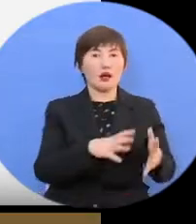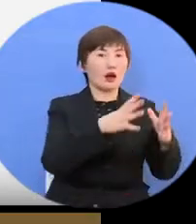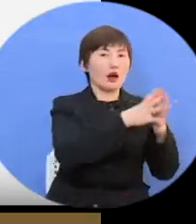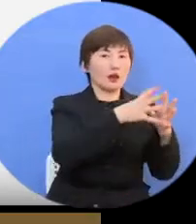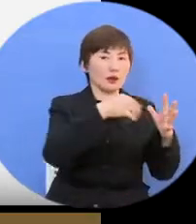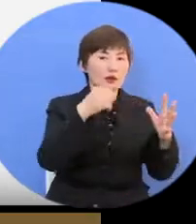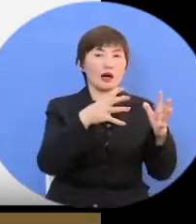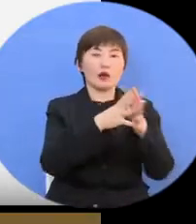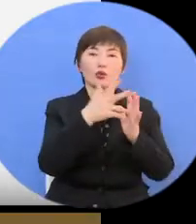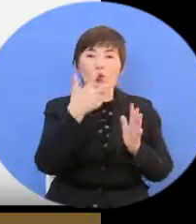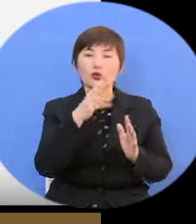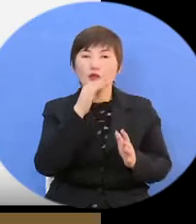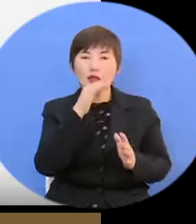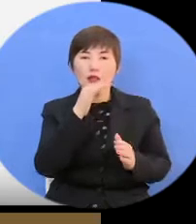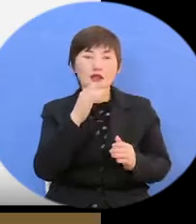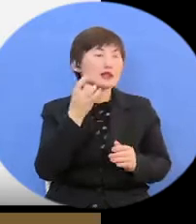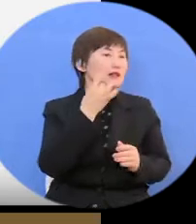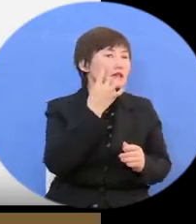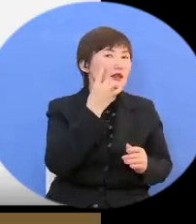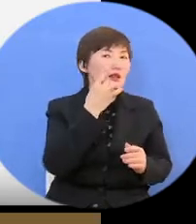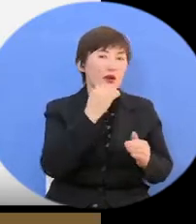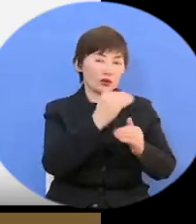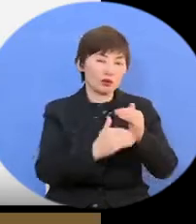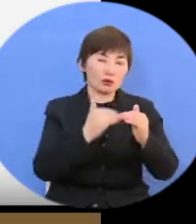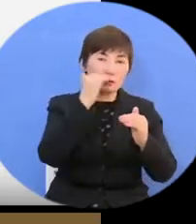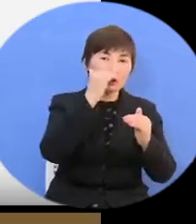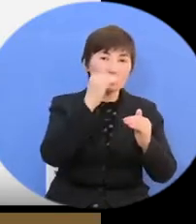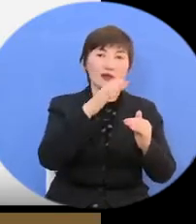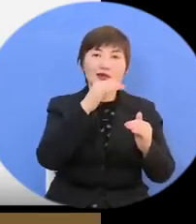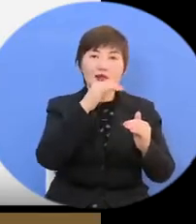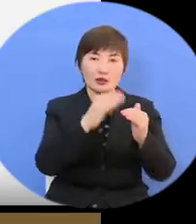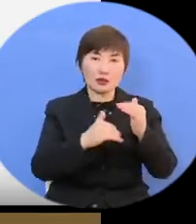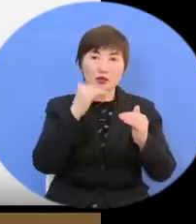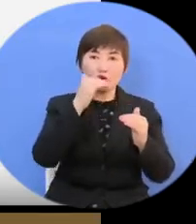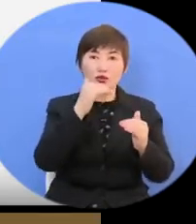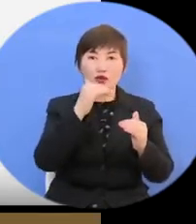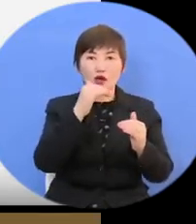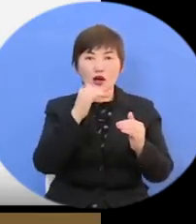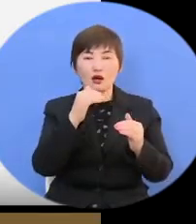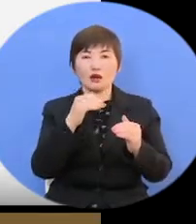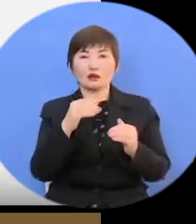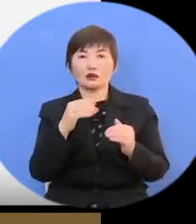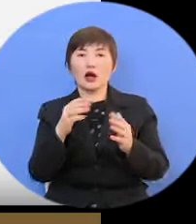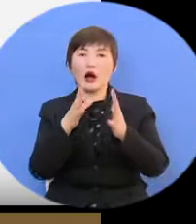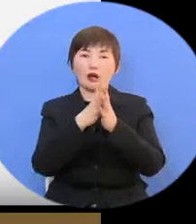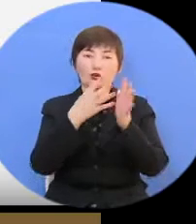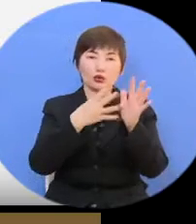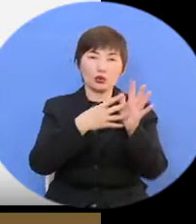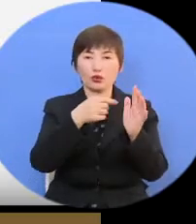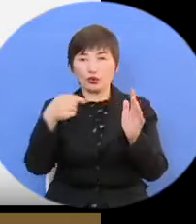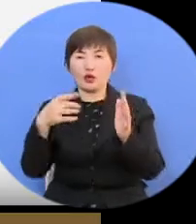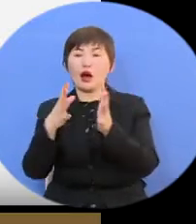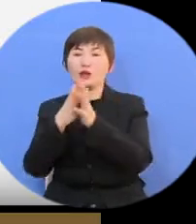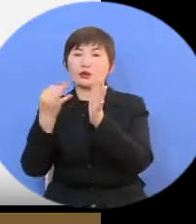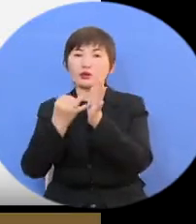маань хүүхдийн бэлгийн божилт явагдсанаар хүүхд маань энэ үеэс эрчимтэй өсөөд 14-аас 16 наснда охтоос